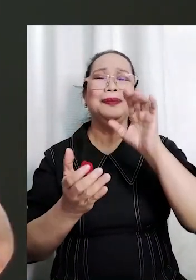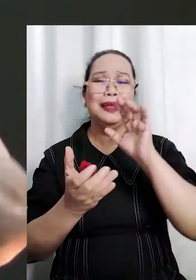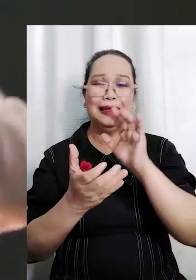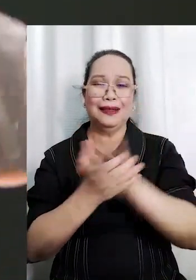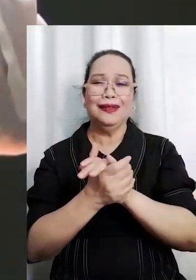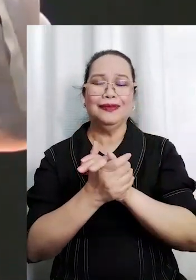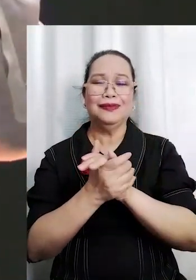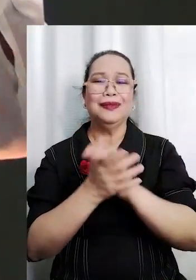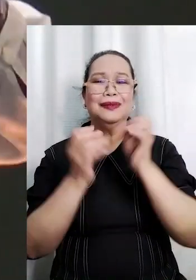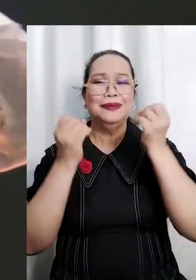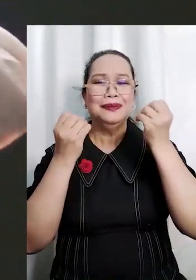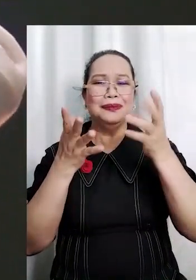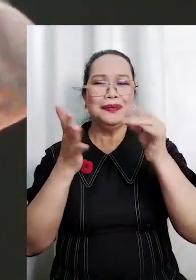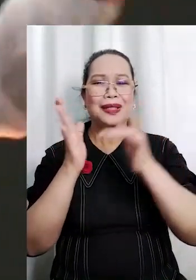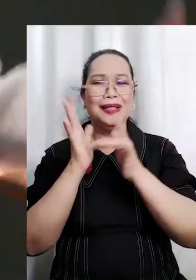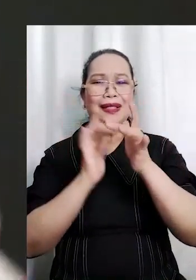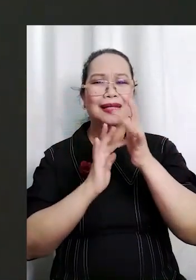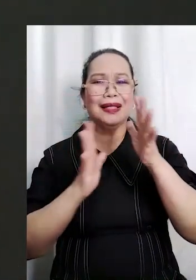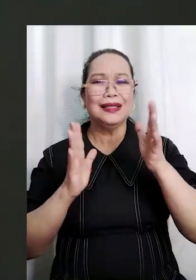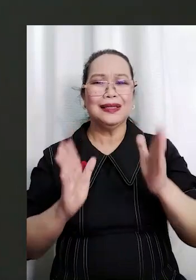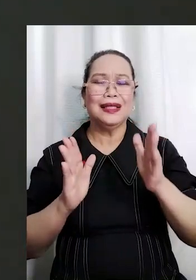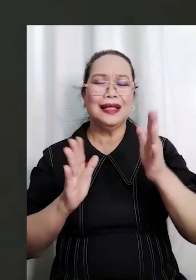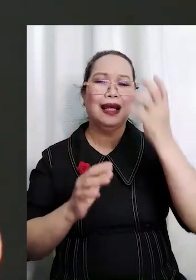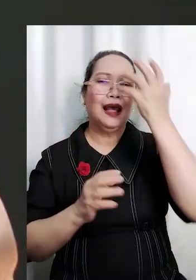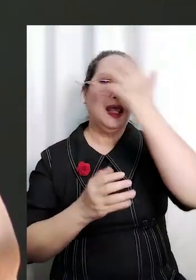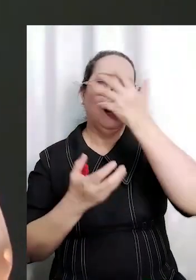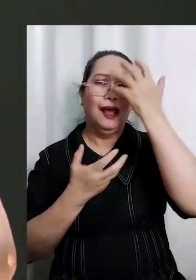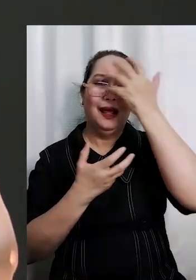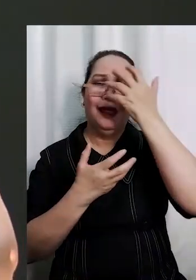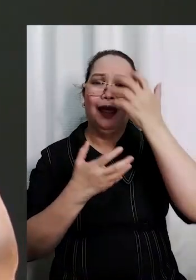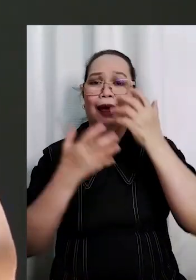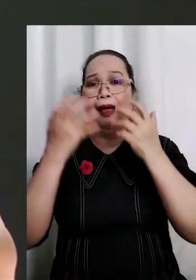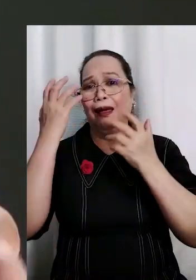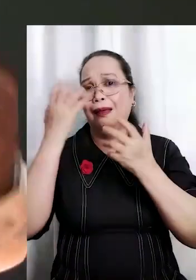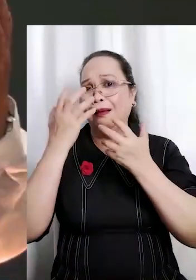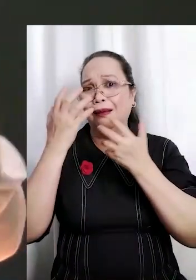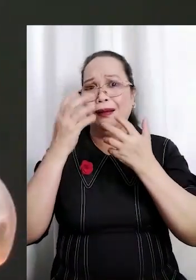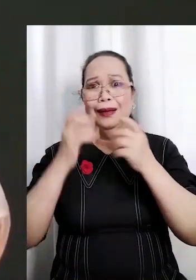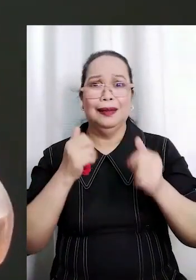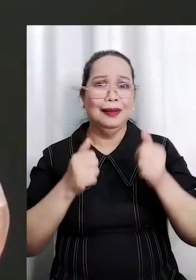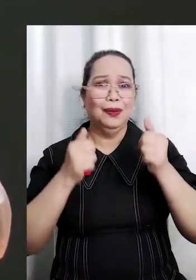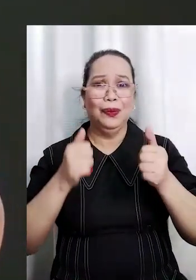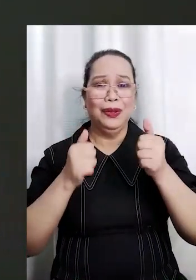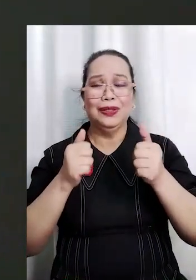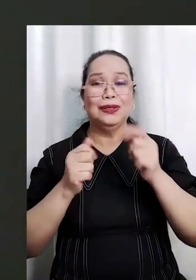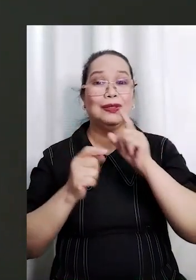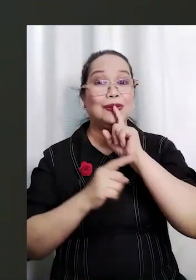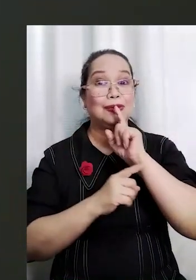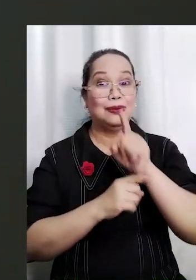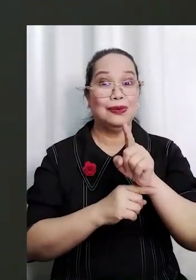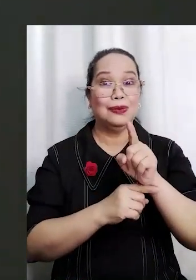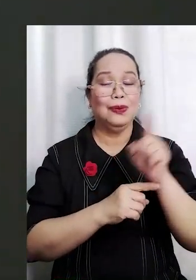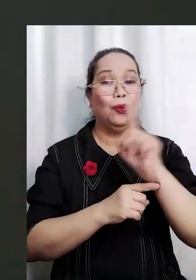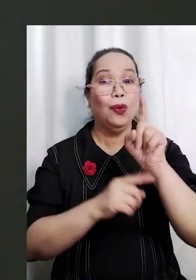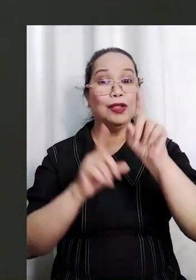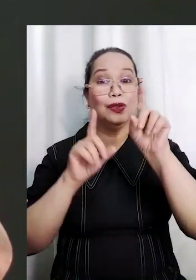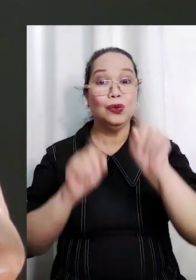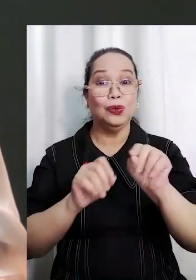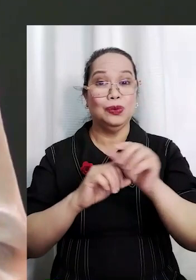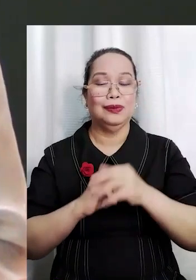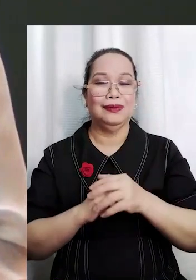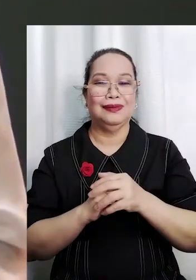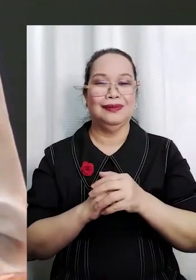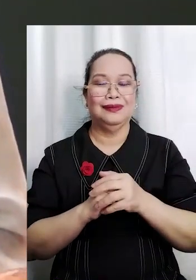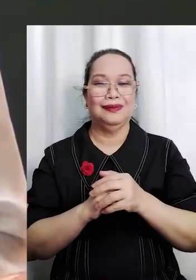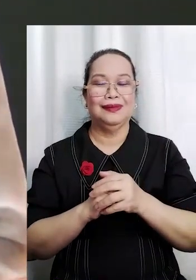dito at maraming mga Kristiyano gulong-gulo tuloy ang isip. Hindi nila malaman kung ano yung kanilang nararapat